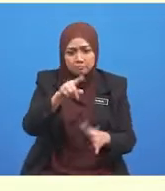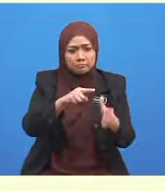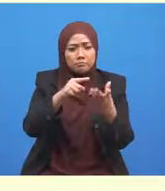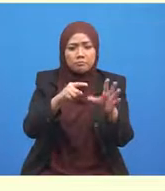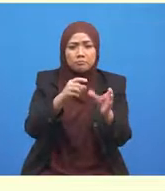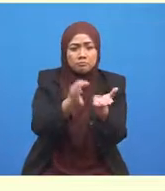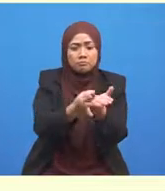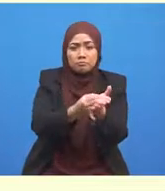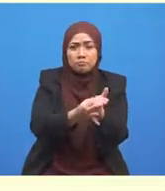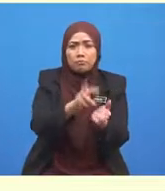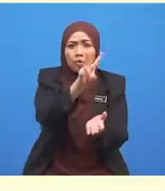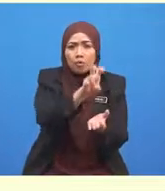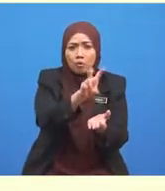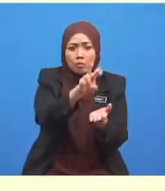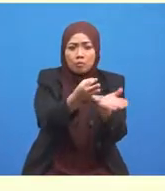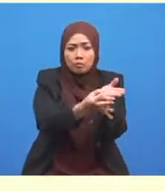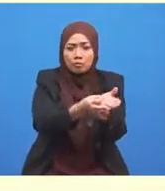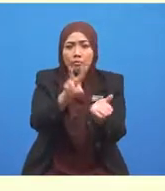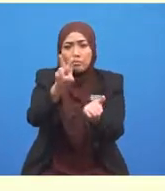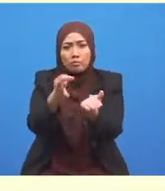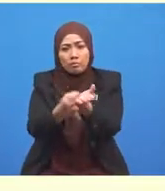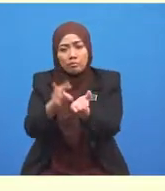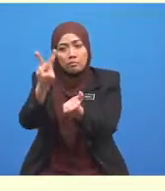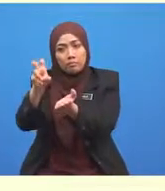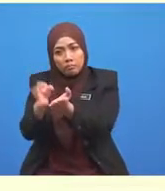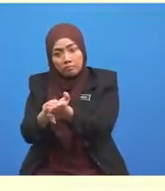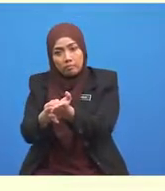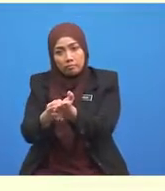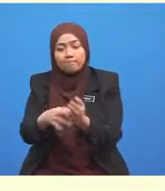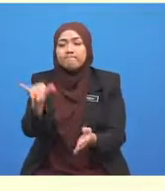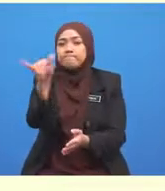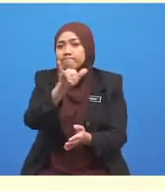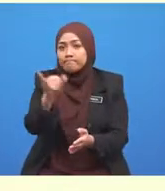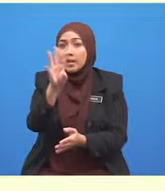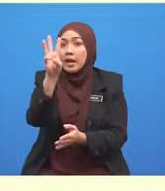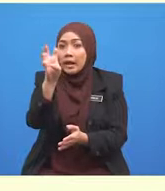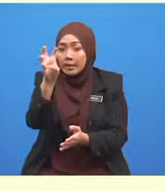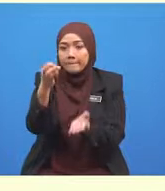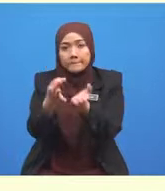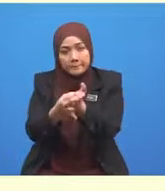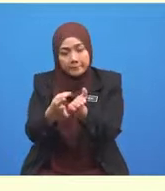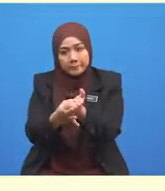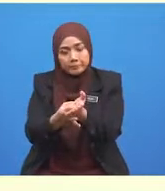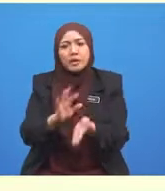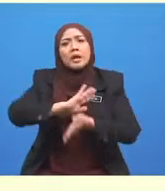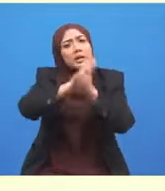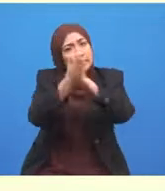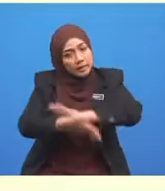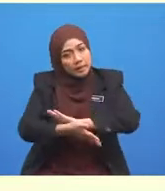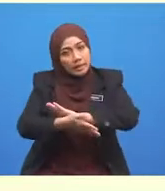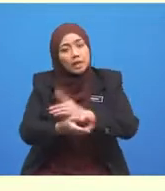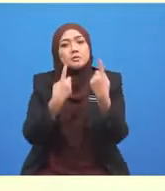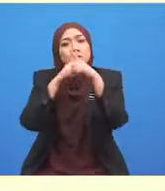wang 20 sen nilainya 60 sen. Maka nilai wang yang dipaparkan